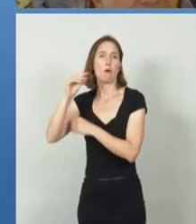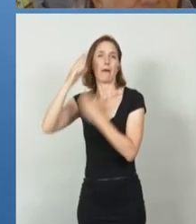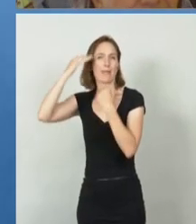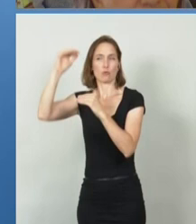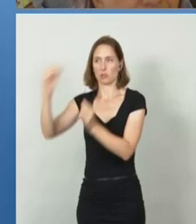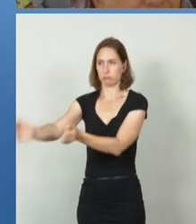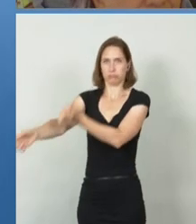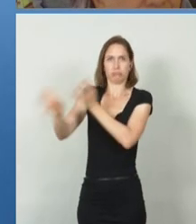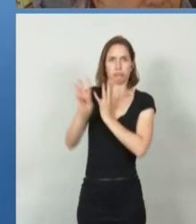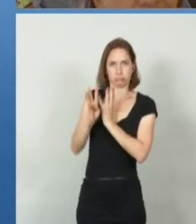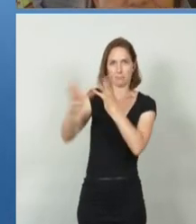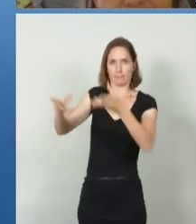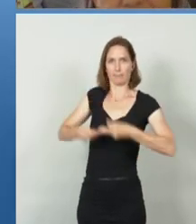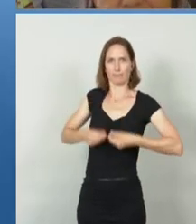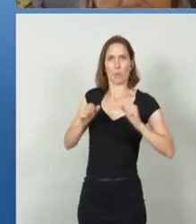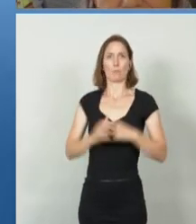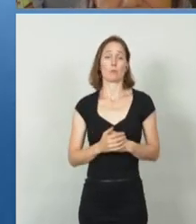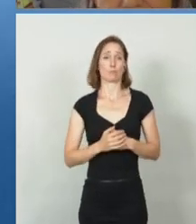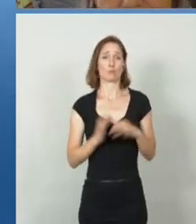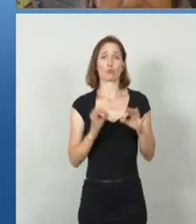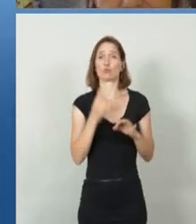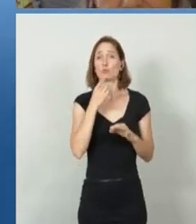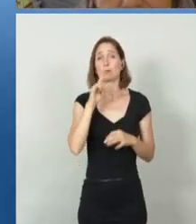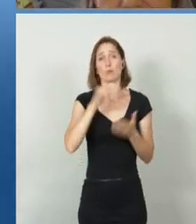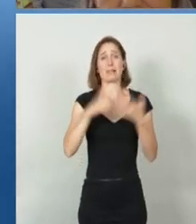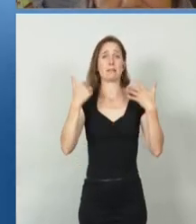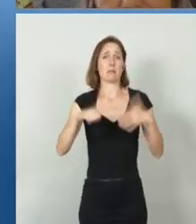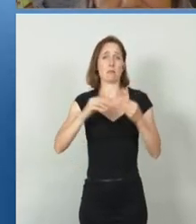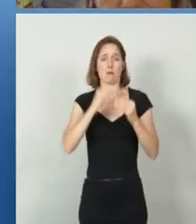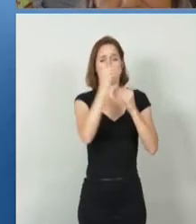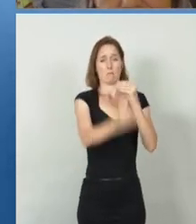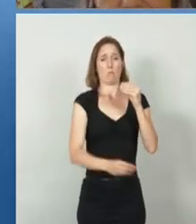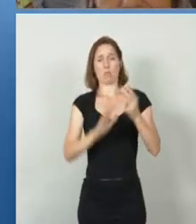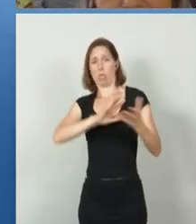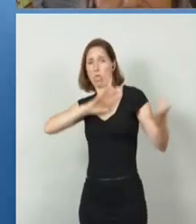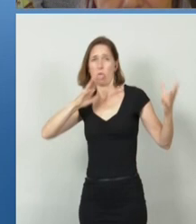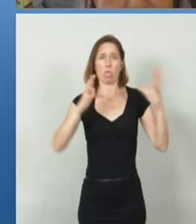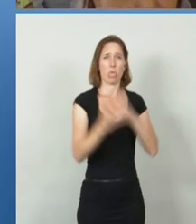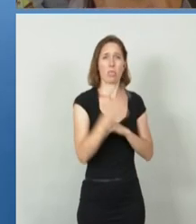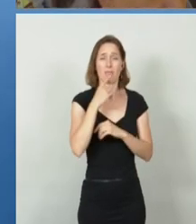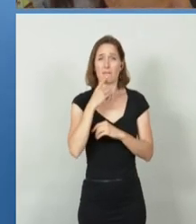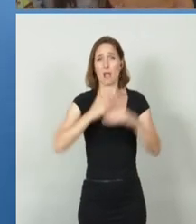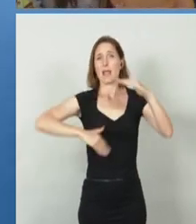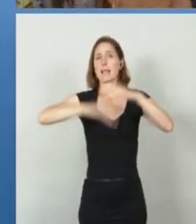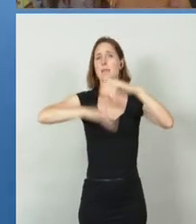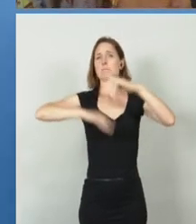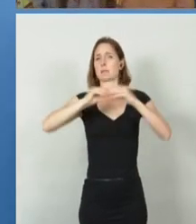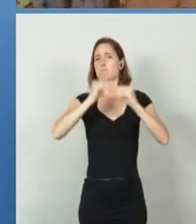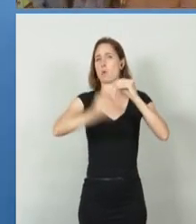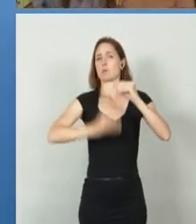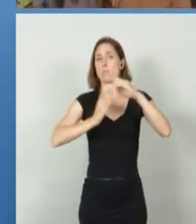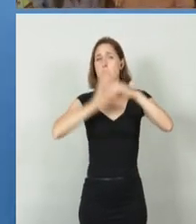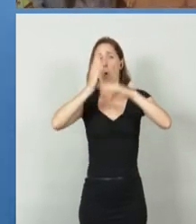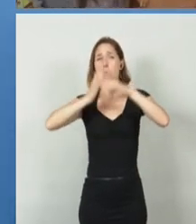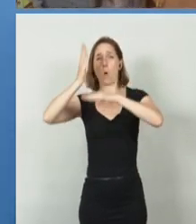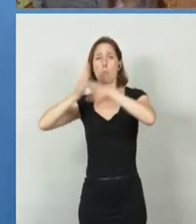comme je liais depuis 2016 le monde a évolué à grande vitesse des plaques dépassement de plusieurs limites planétaires guerres en Europe et au